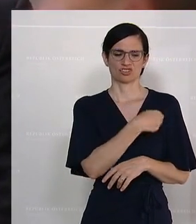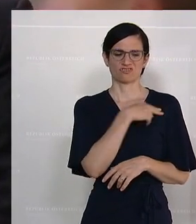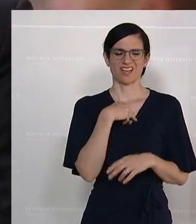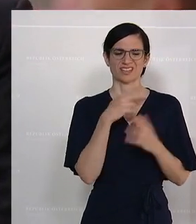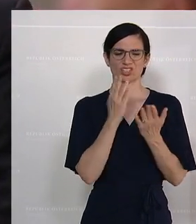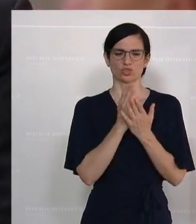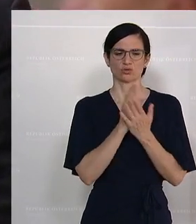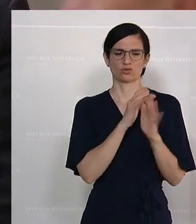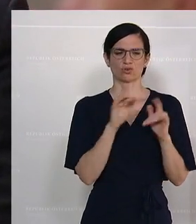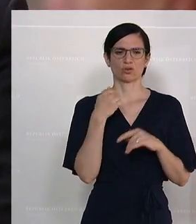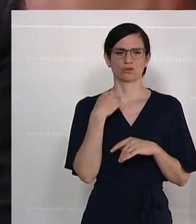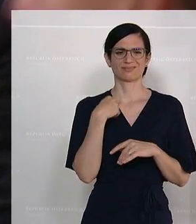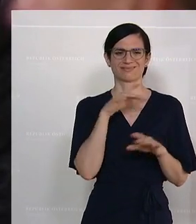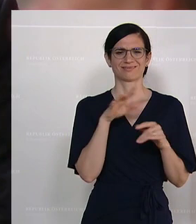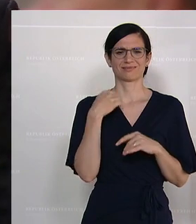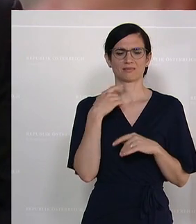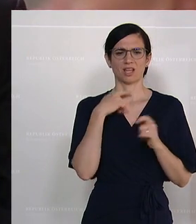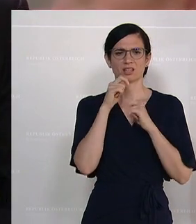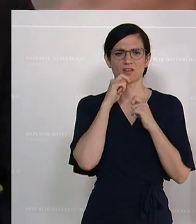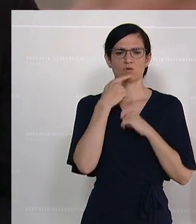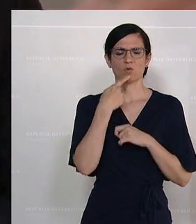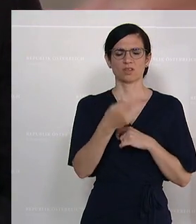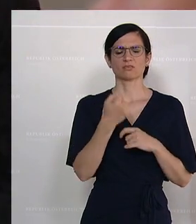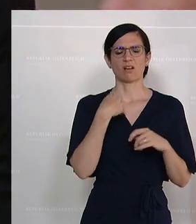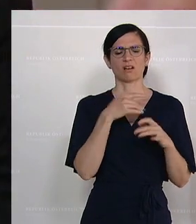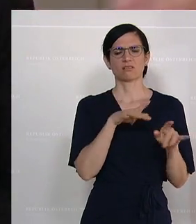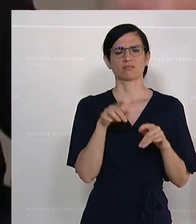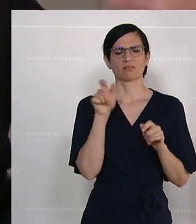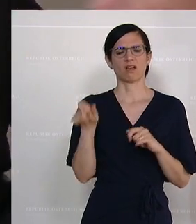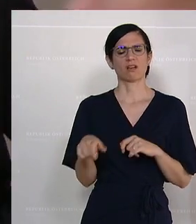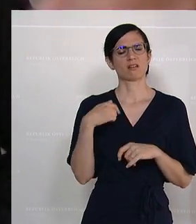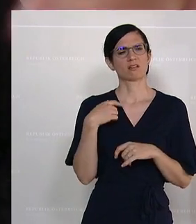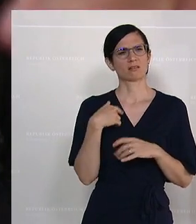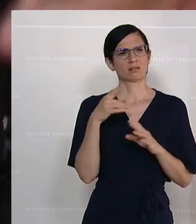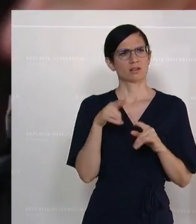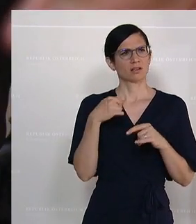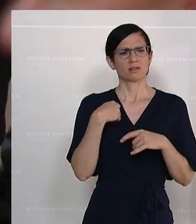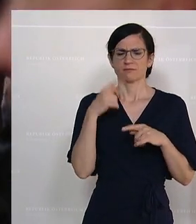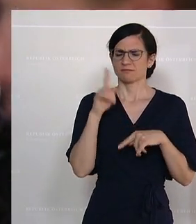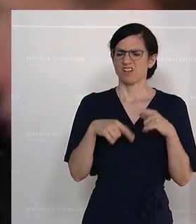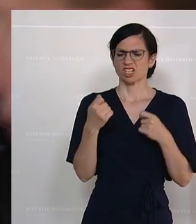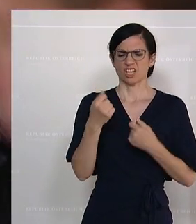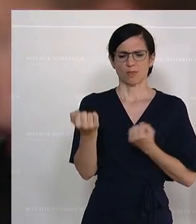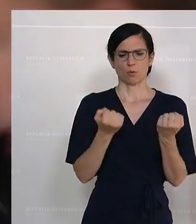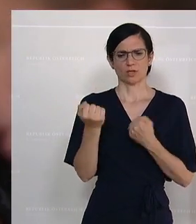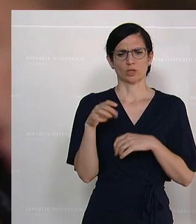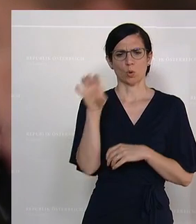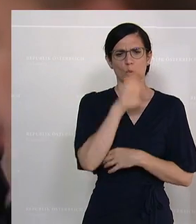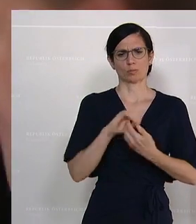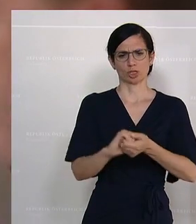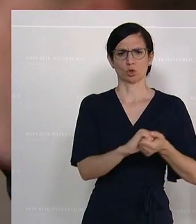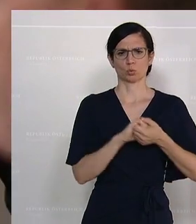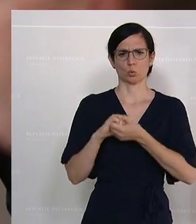in einem interview zum besten gegeben eine völlig falsche geldpolitik der europäischen union eine